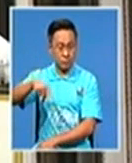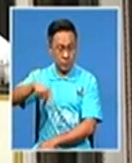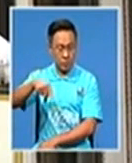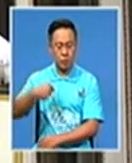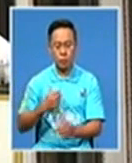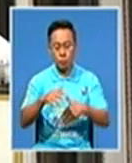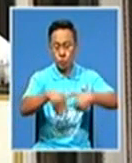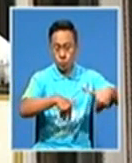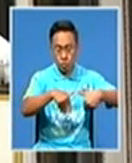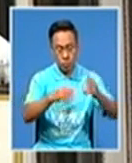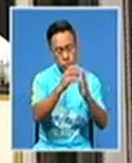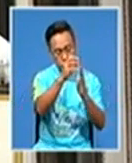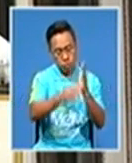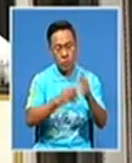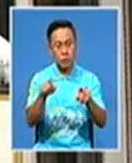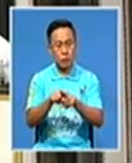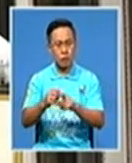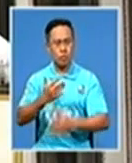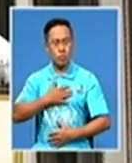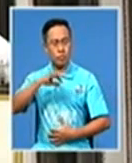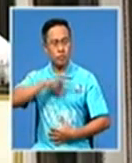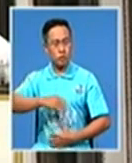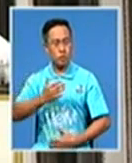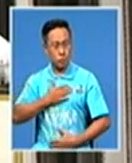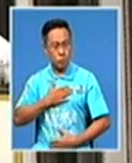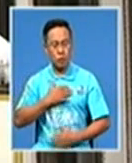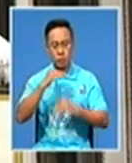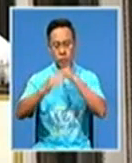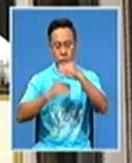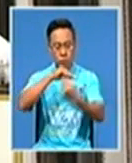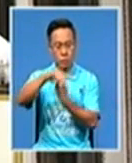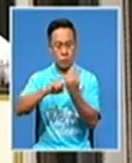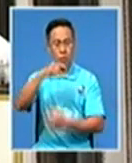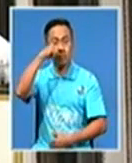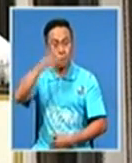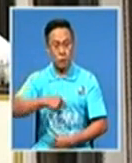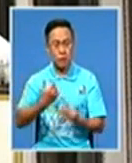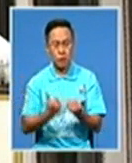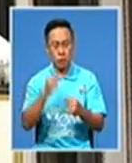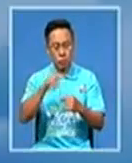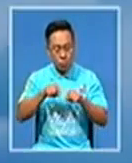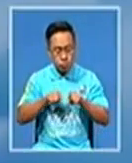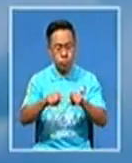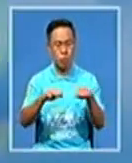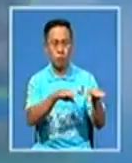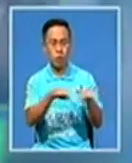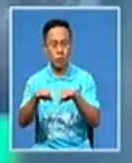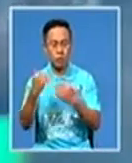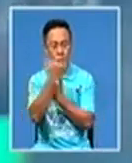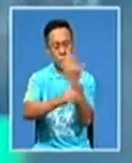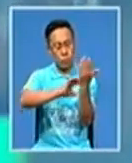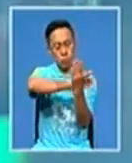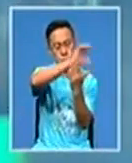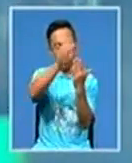นในส่วนตัวนั้นผมเห็นว่าการเจริญเติบโตทางเศรษฐกิจของประเทศเรานั้นต้องไปพร้อมๆกันกับประเทศเพื่อนบ้าน